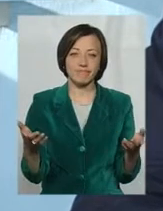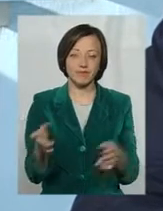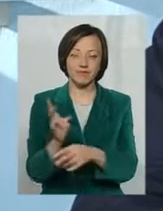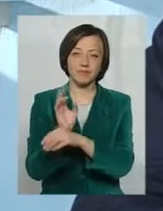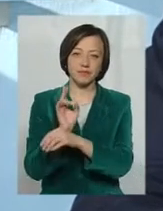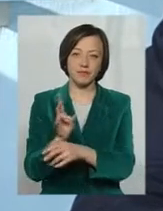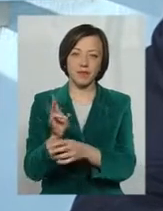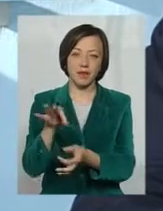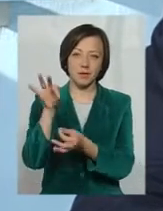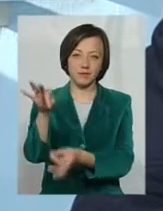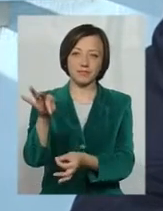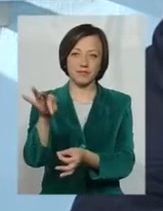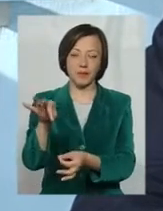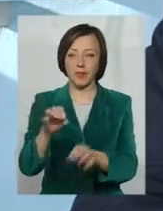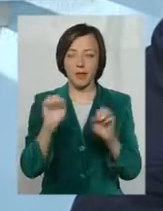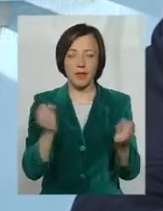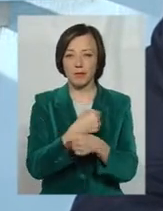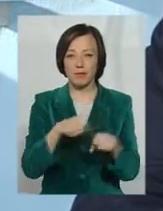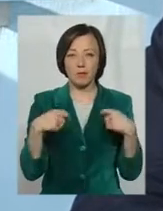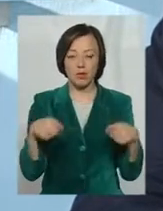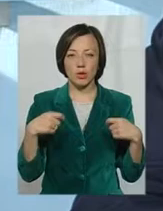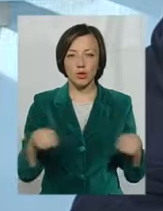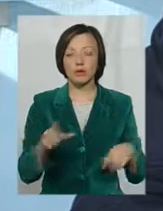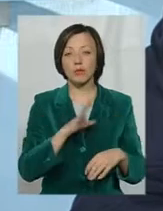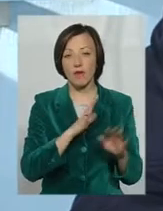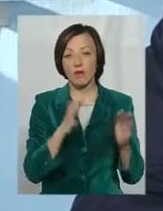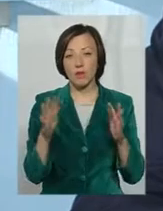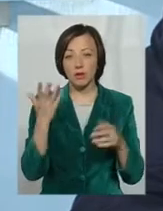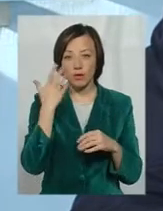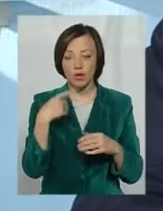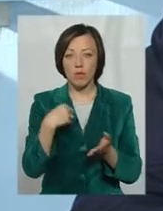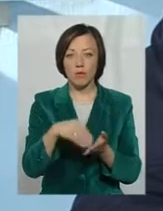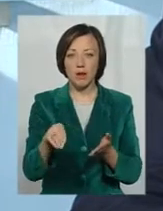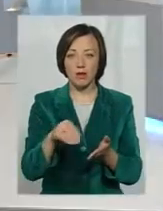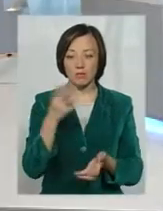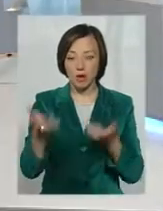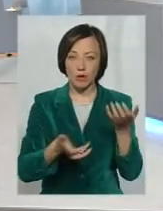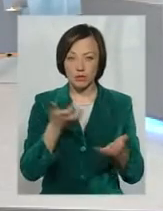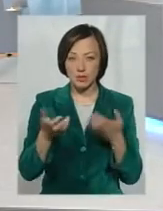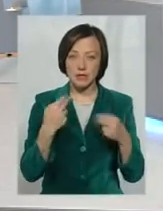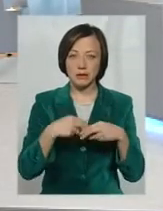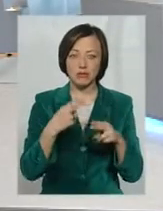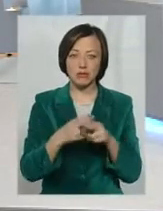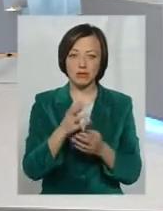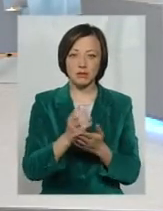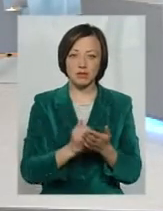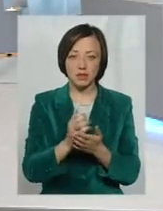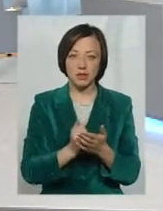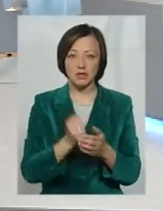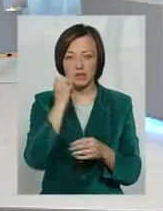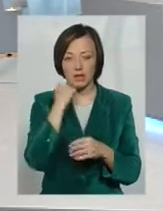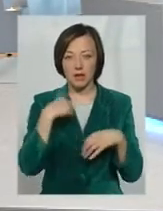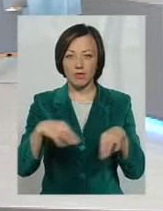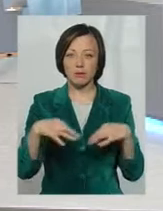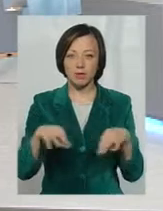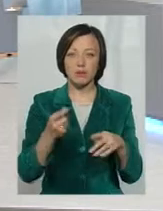просто неможливо продати. Бувають іноді випадки, коли дійсно їх купляють під розборку, під запчастини для старих автомобілів.